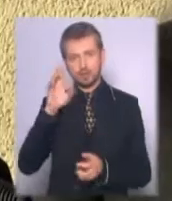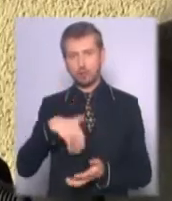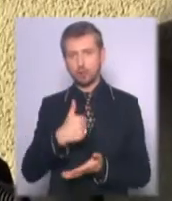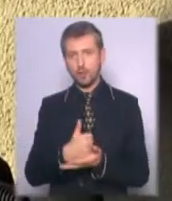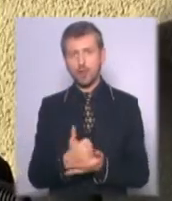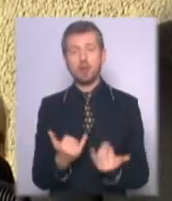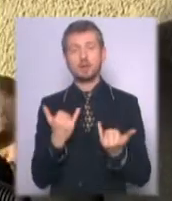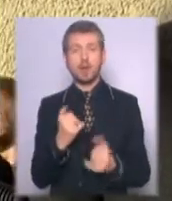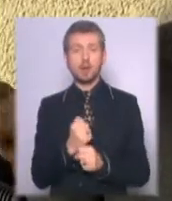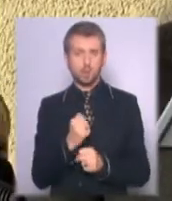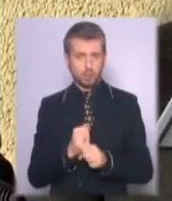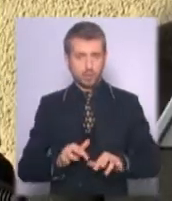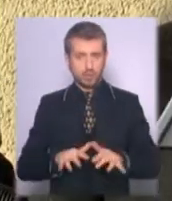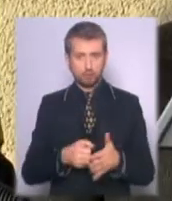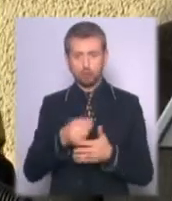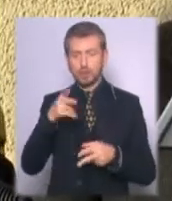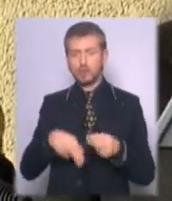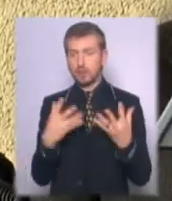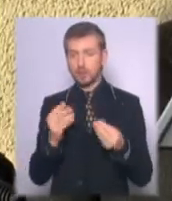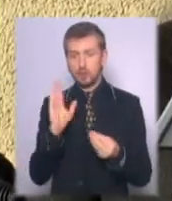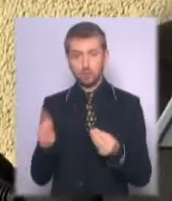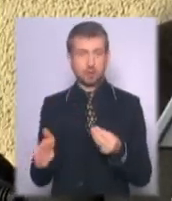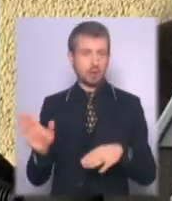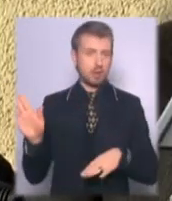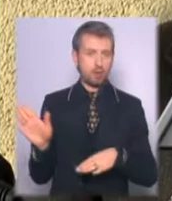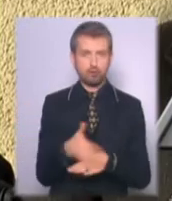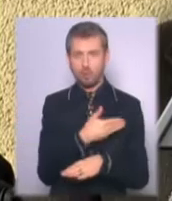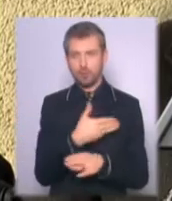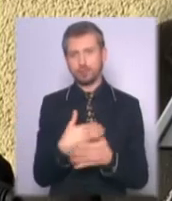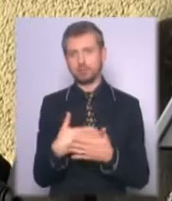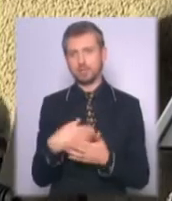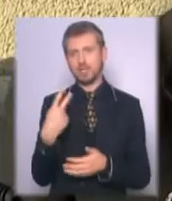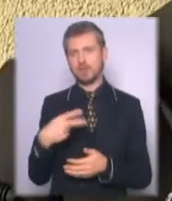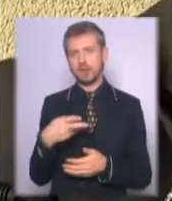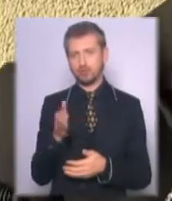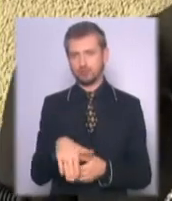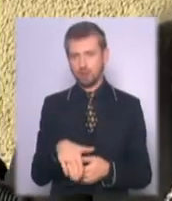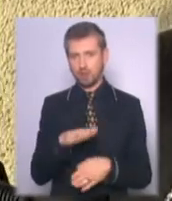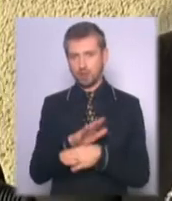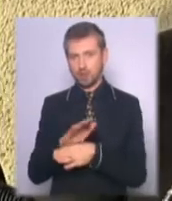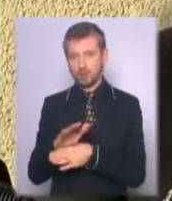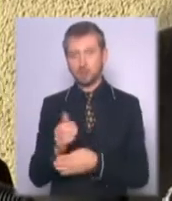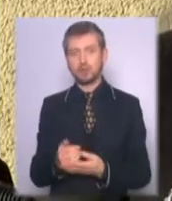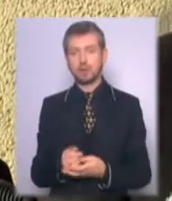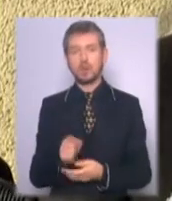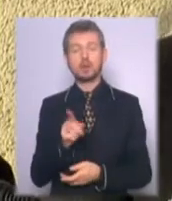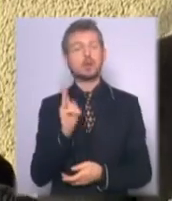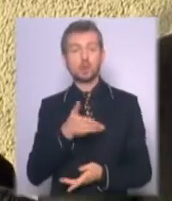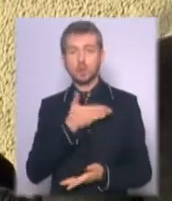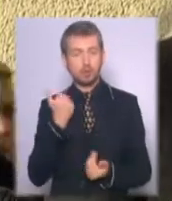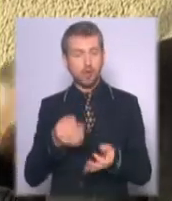роботи йдуть і до кінця дня буде демонтовано біля 20 мафів. Ті, хто не мають